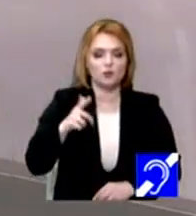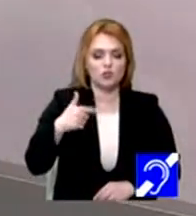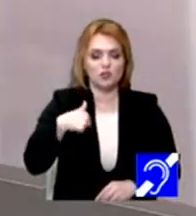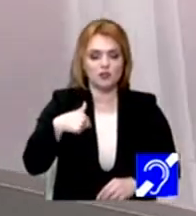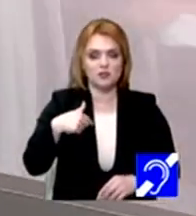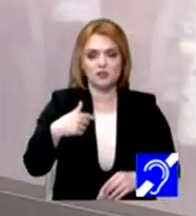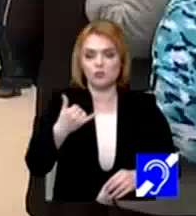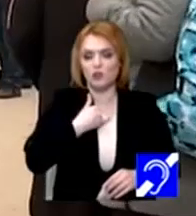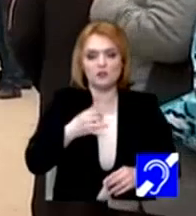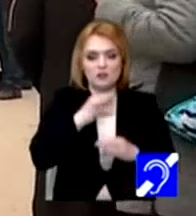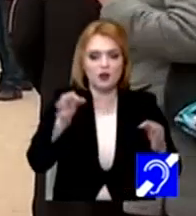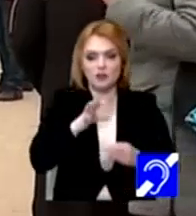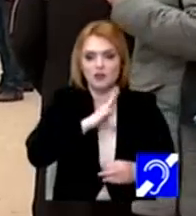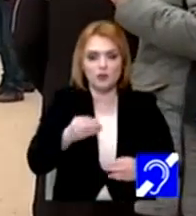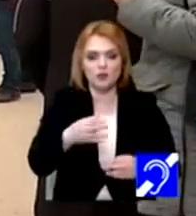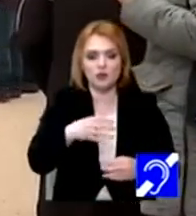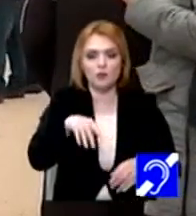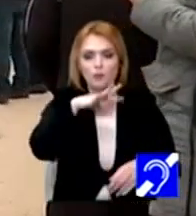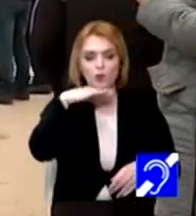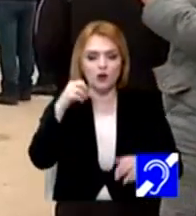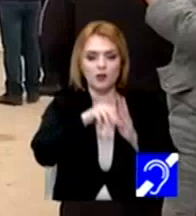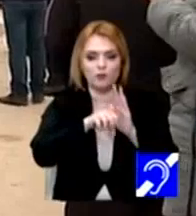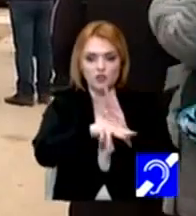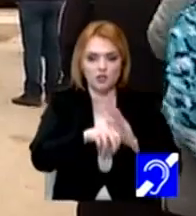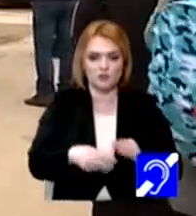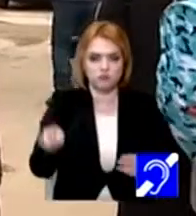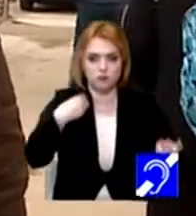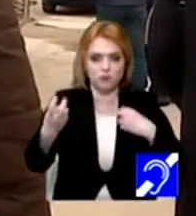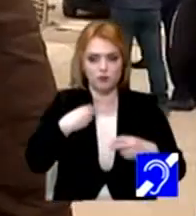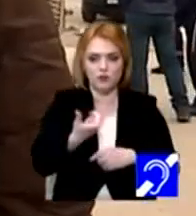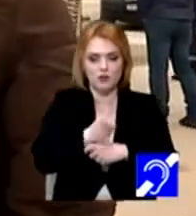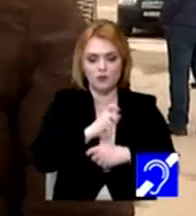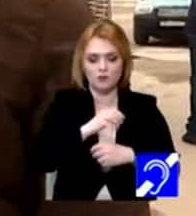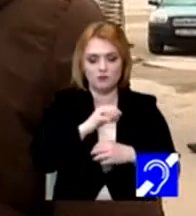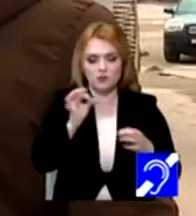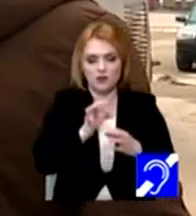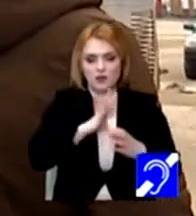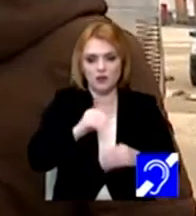număr de refugiați din regiune raportat la totalul populației.